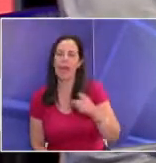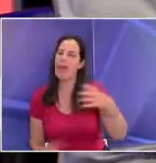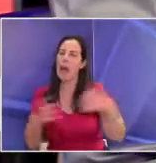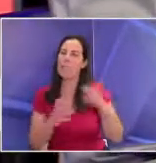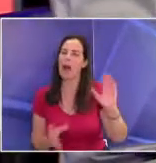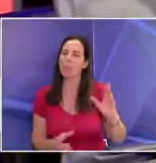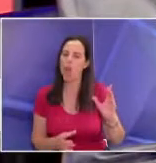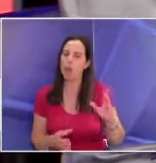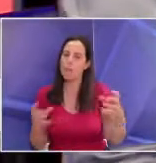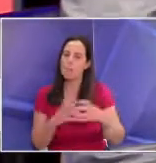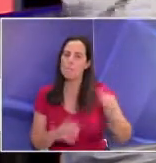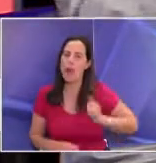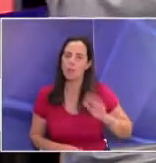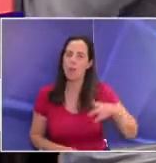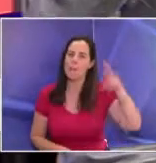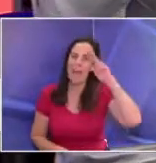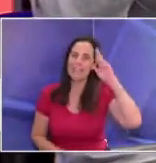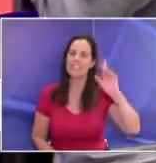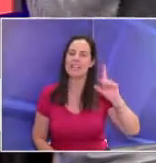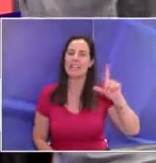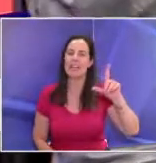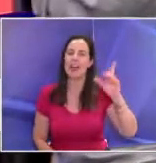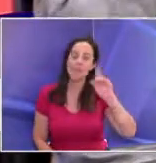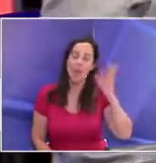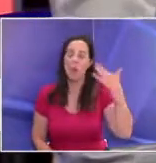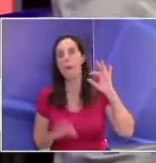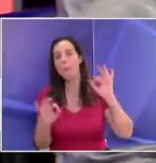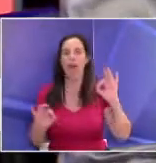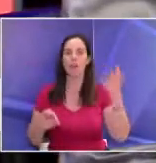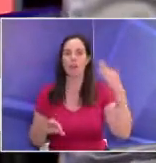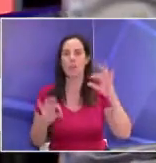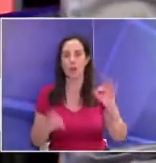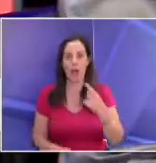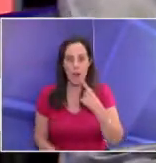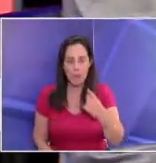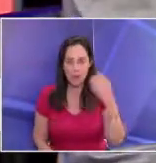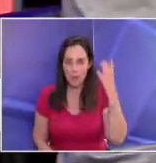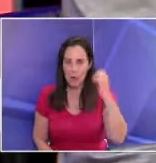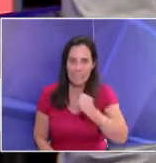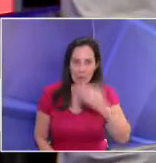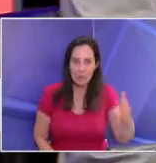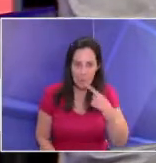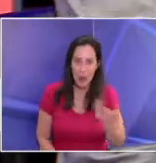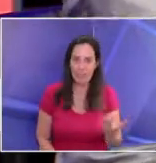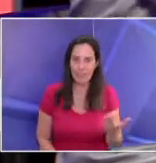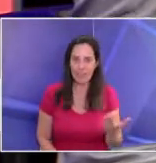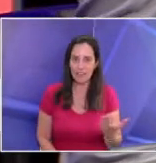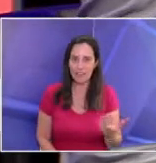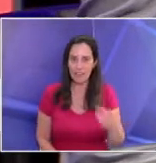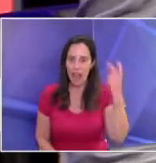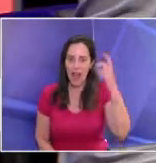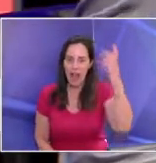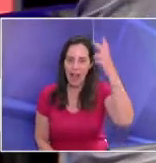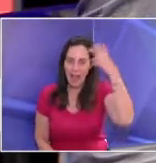המחתרות. בחייך. וגם בעצב ובלחי לא בדיוק היו יפי נפש. אמרתי לך, פה רציחות בשמאל. אבל זה לפני הקמת המדינה. ערביי